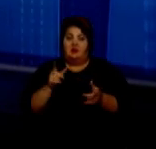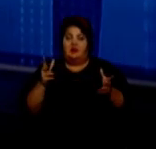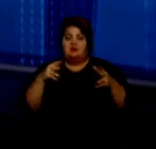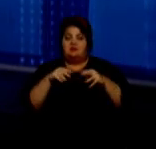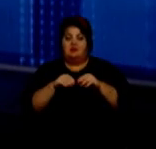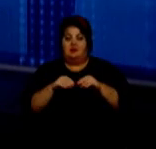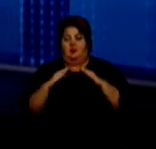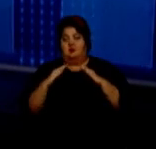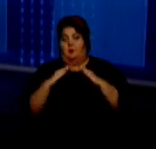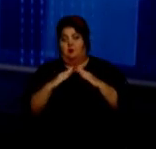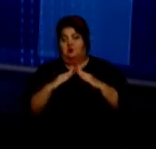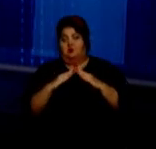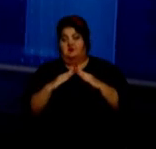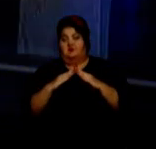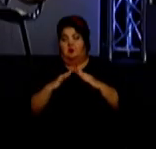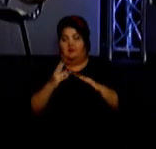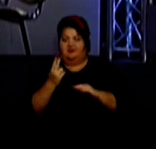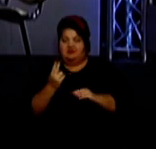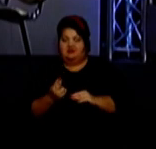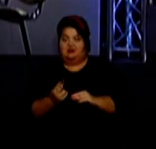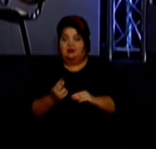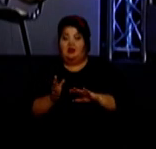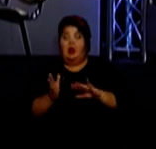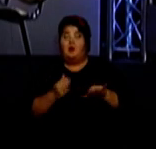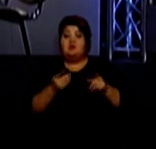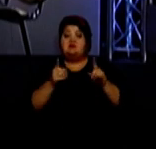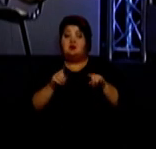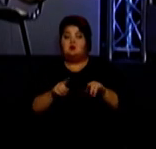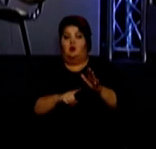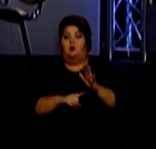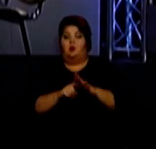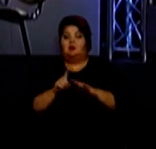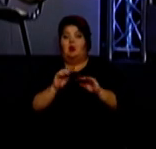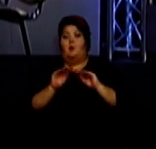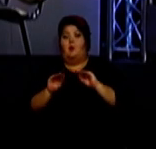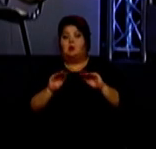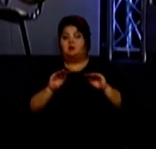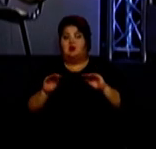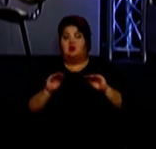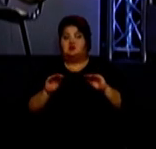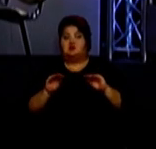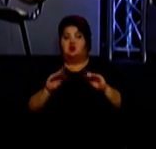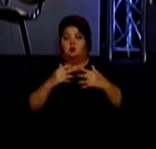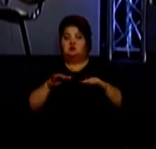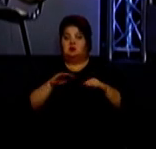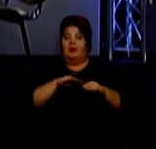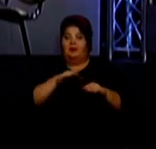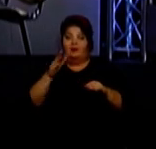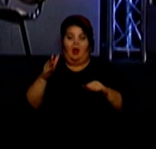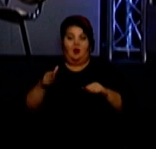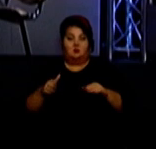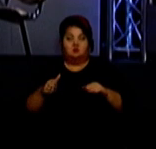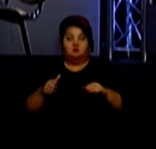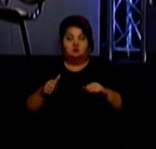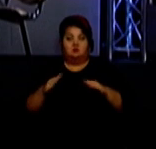всю будівлю в ціле. І тільки після того почнеться монтаж безпосередньо конструкції даху. Те саме